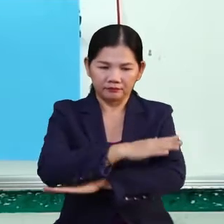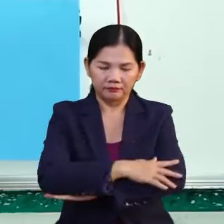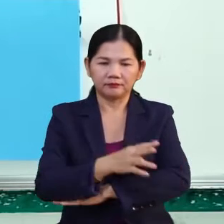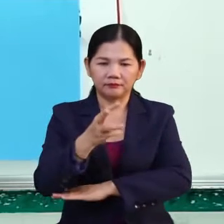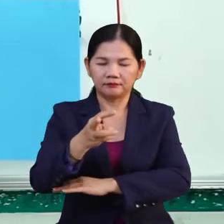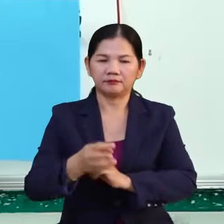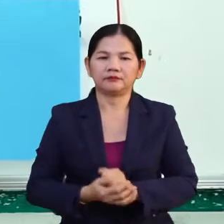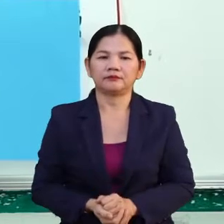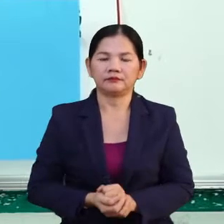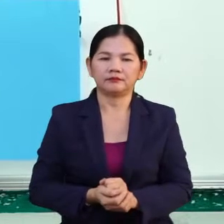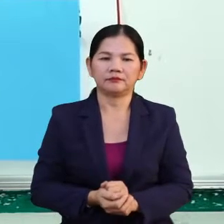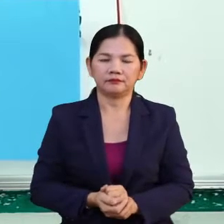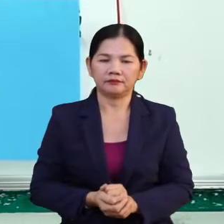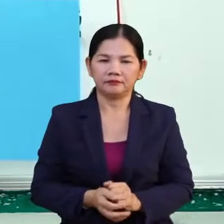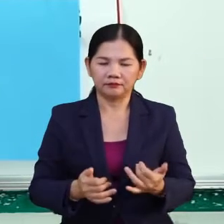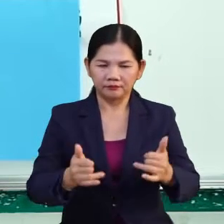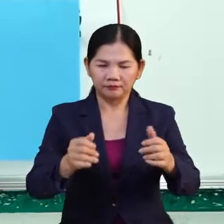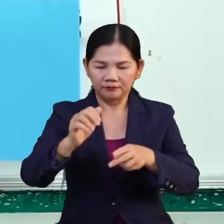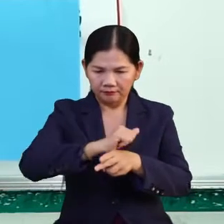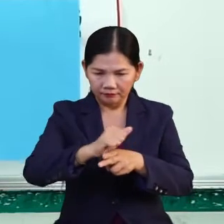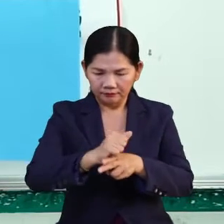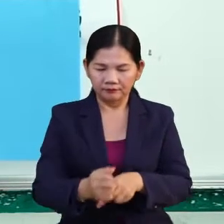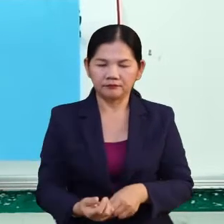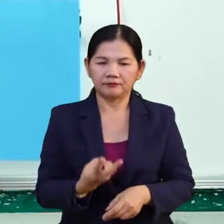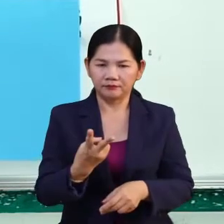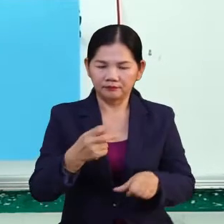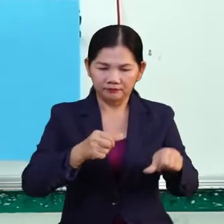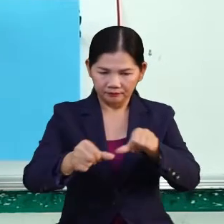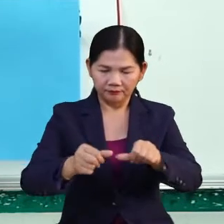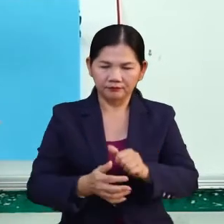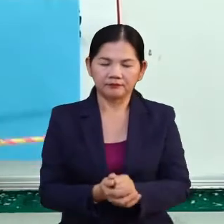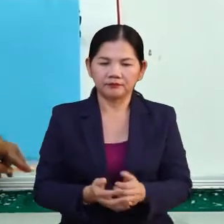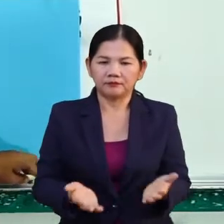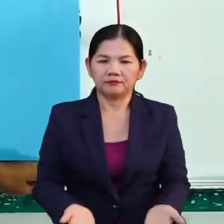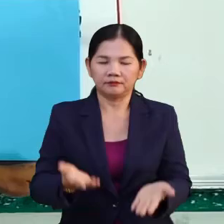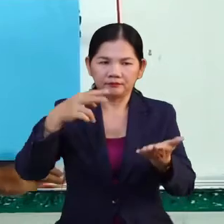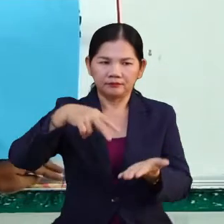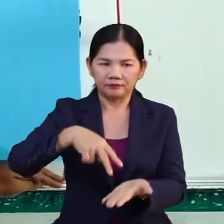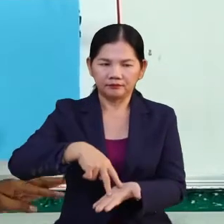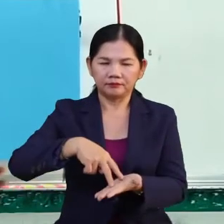នចាចាំយើងធ្វើលំហាត់បន្តទៀតណាកូនតោះក្រោកឈរឡើង